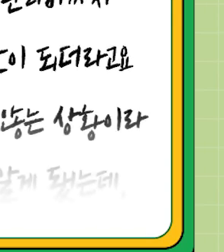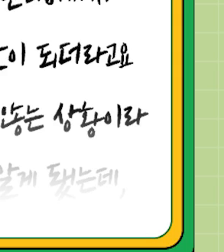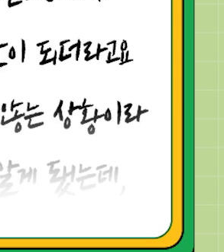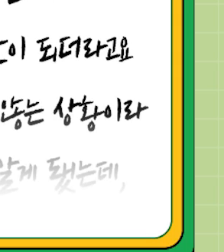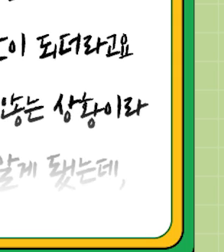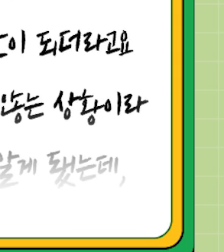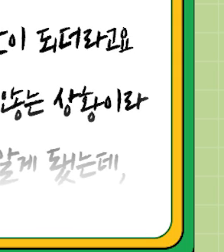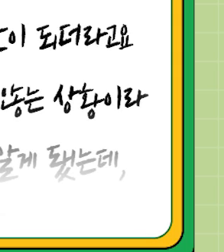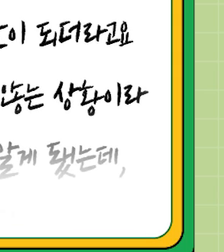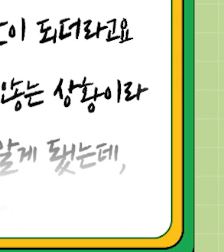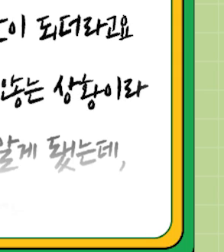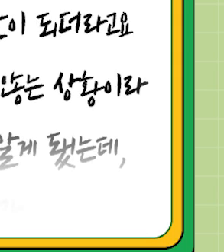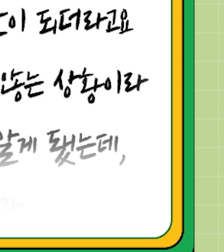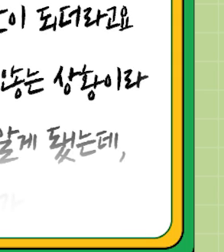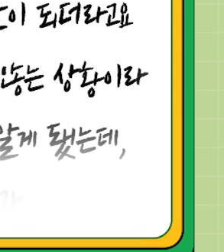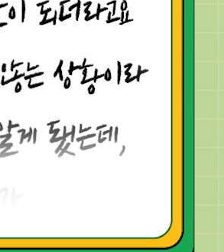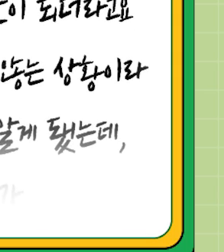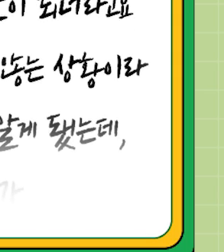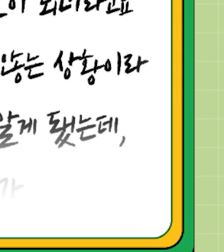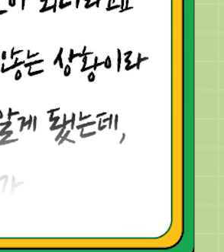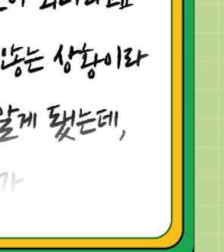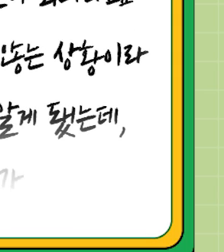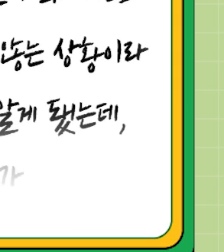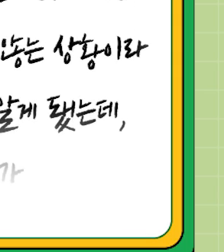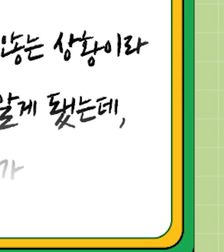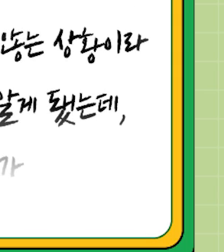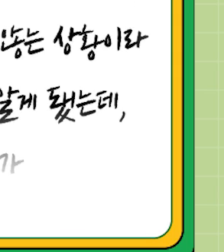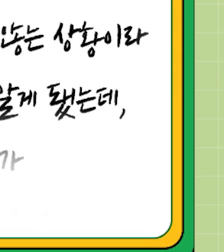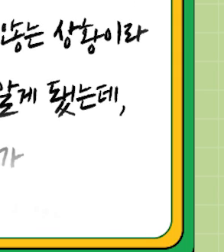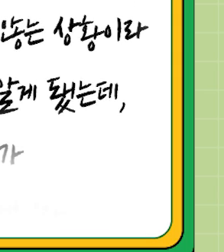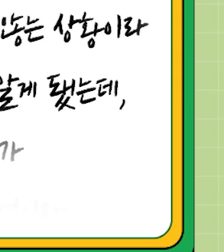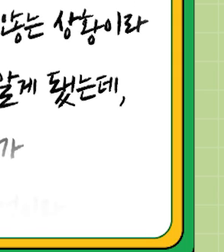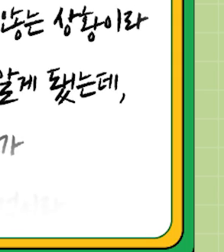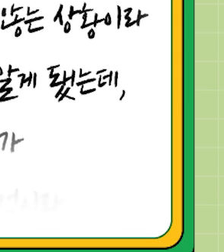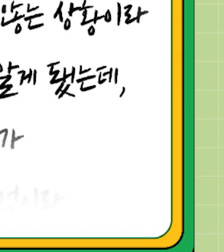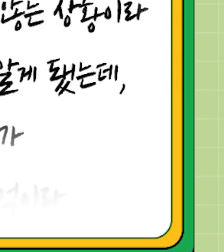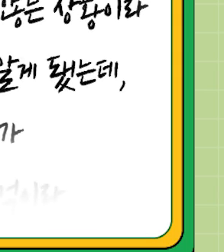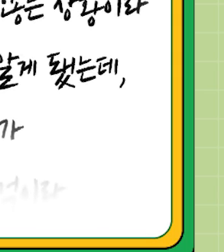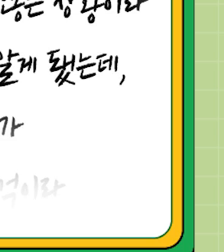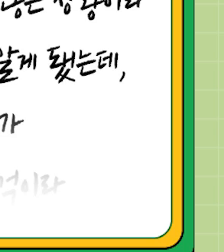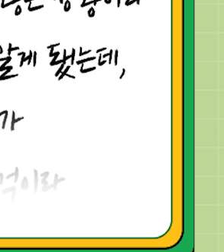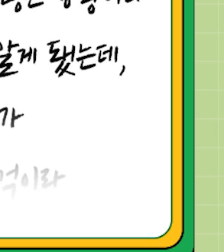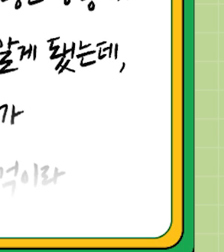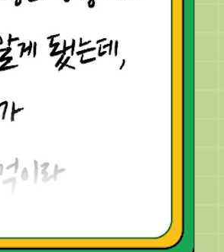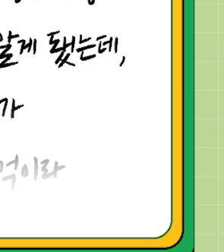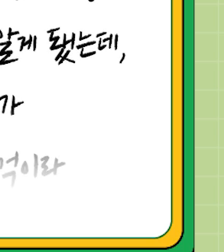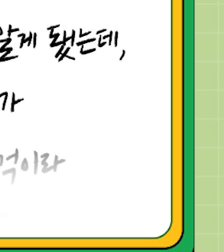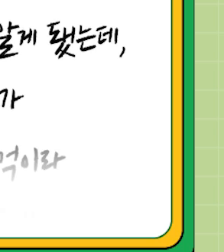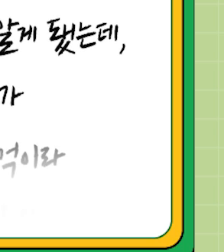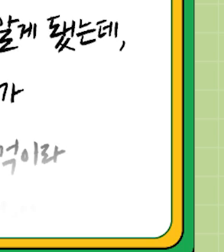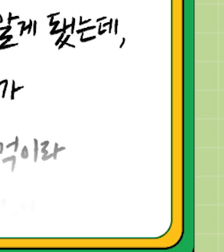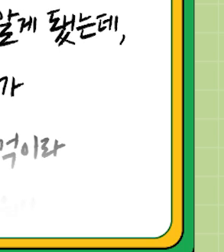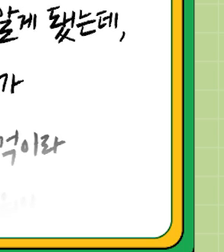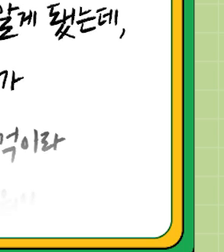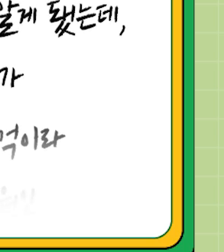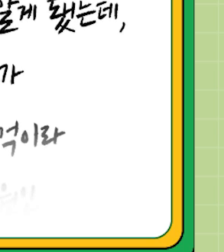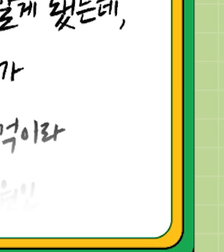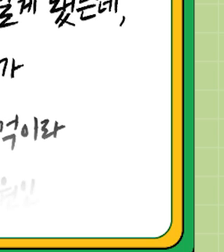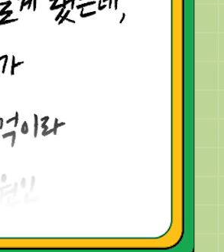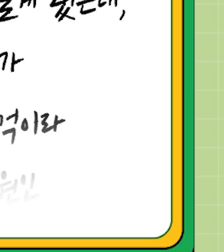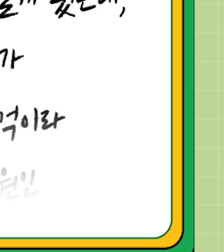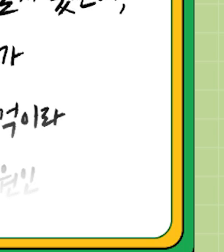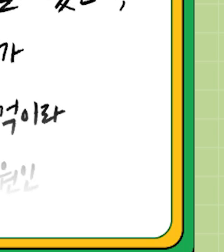생활비에 관리비까지 더해지니 금액이 생각보다 부담이 되더라고요. 노후에 고정적인 수입이 보장되지 않는